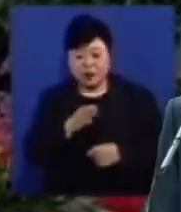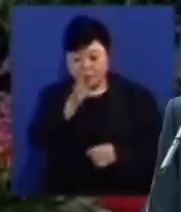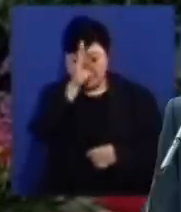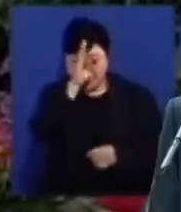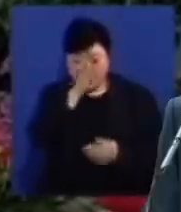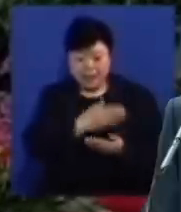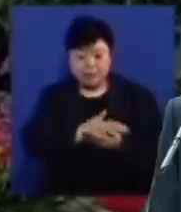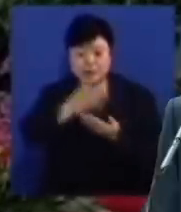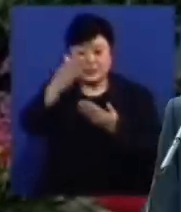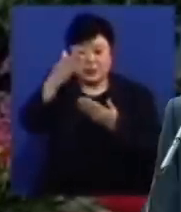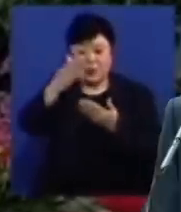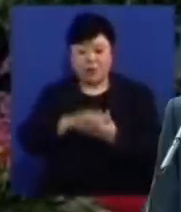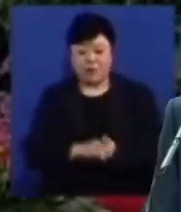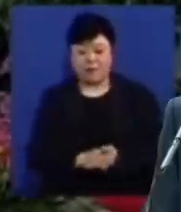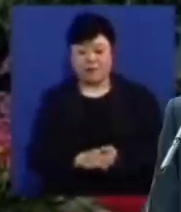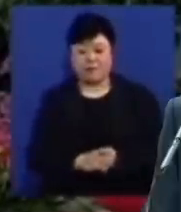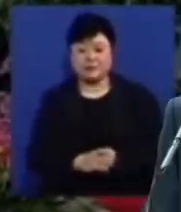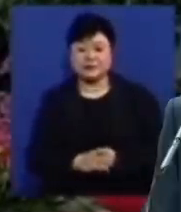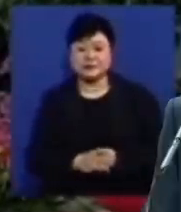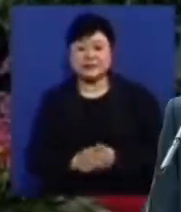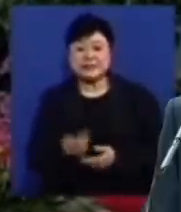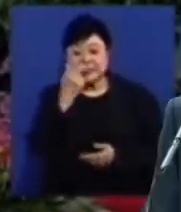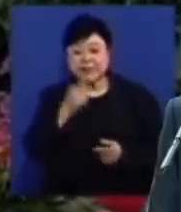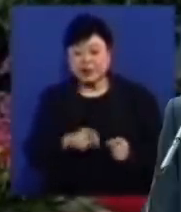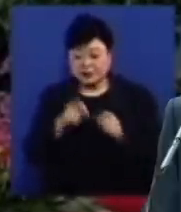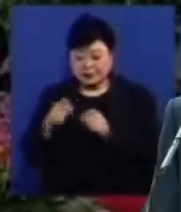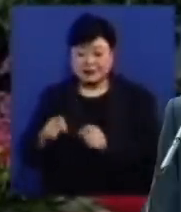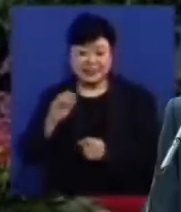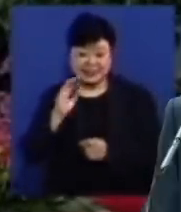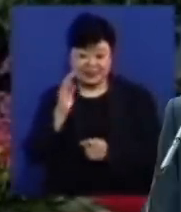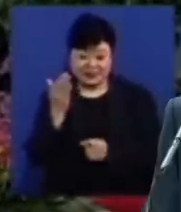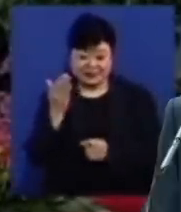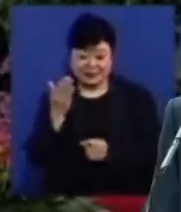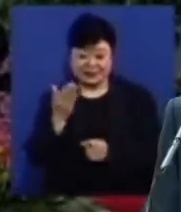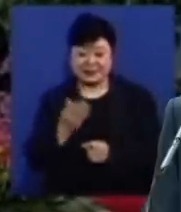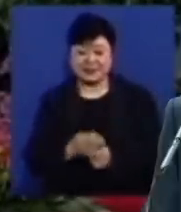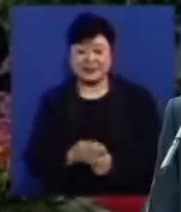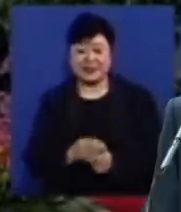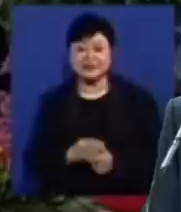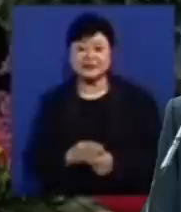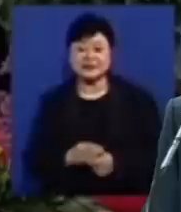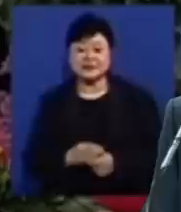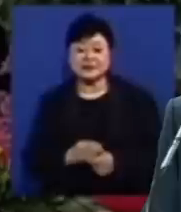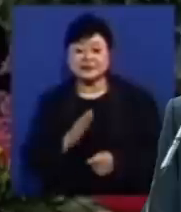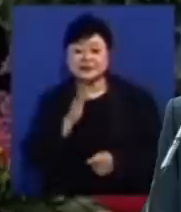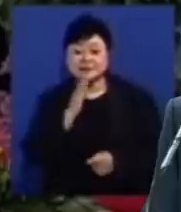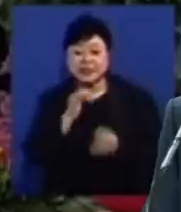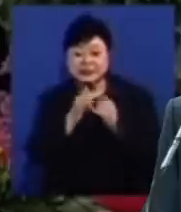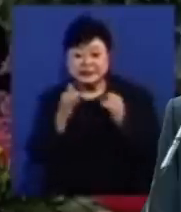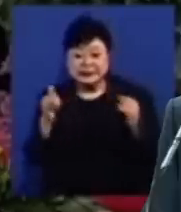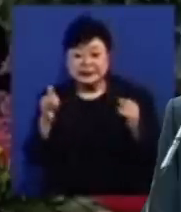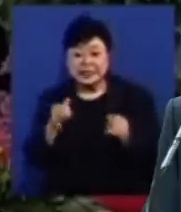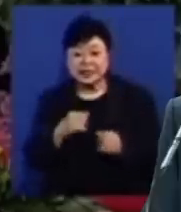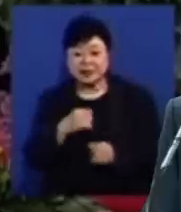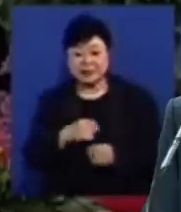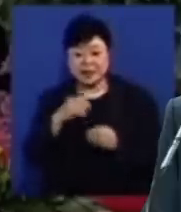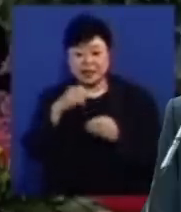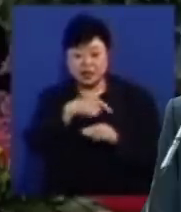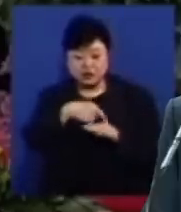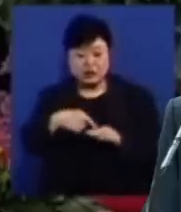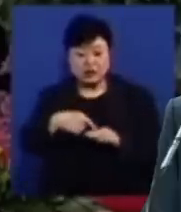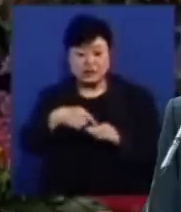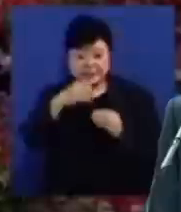예방하고 치료하며 수명을 더욱 연장할 수 있게 되었습니다. 10여 년 전 인간의 유전자 배열 지도를 발견한